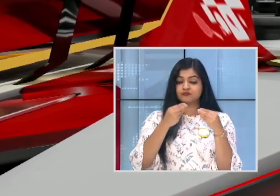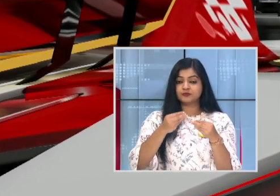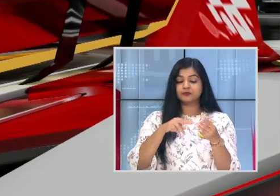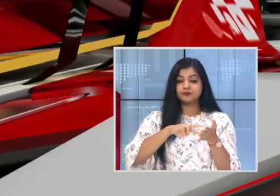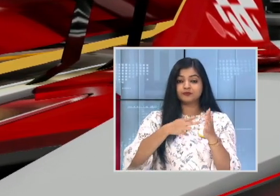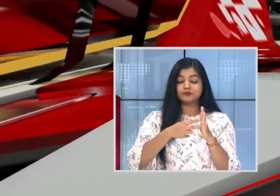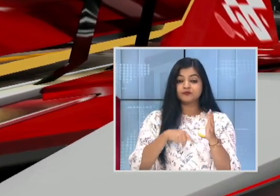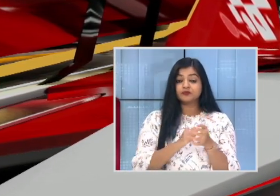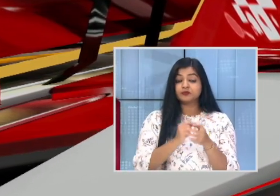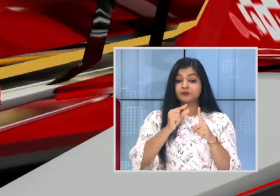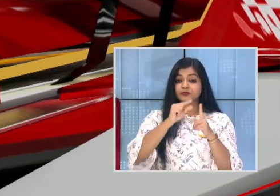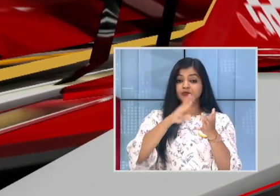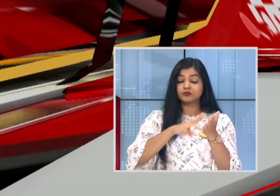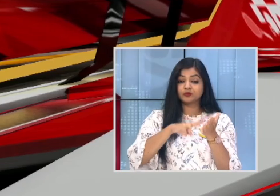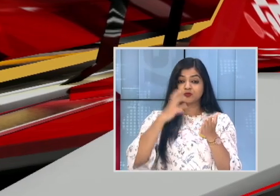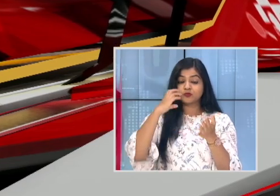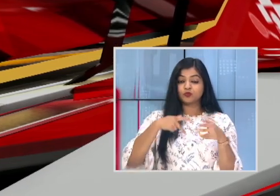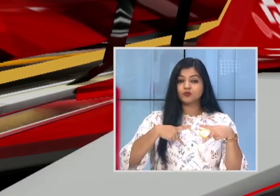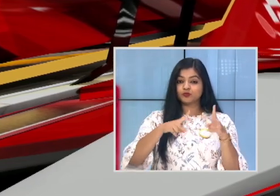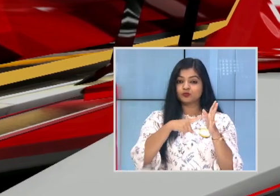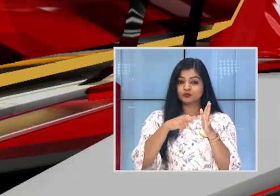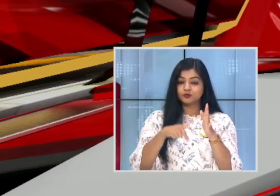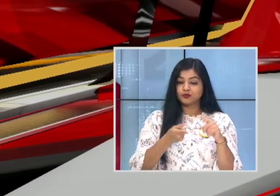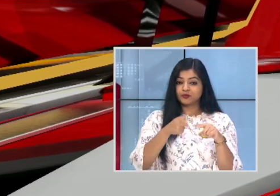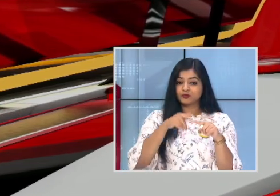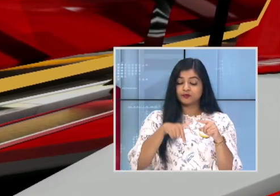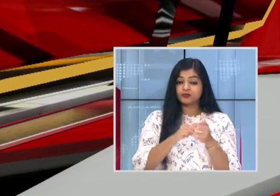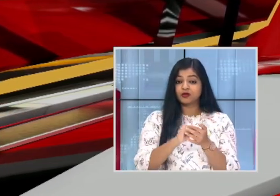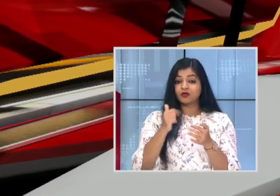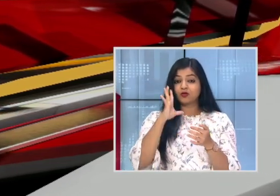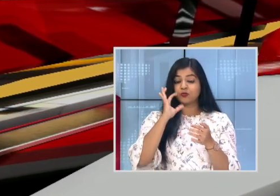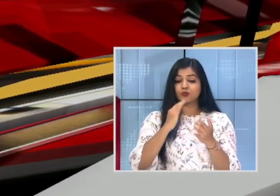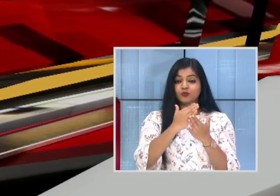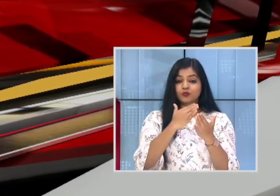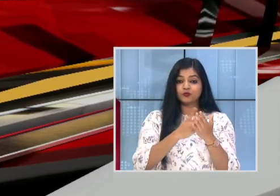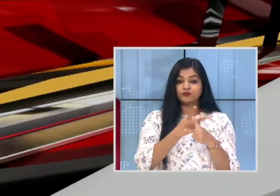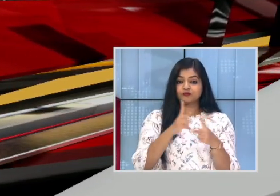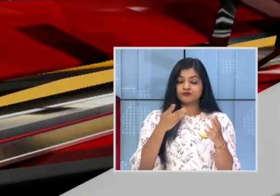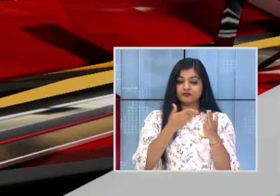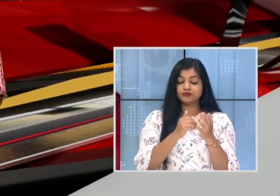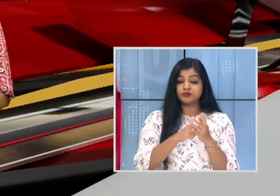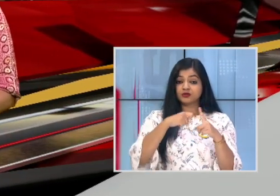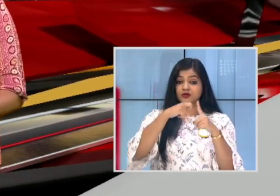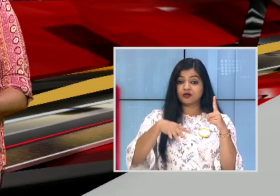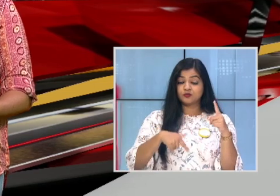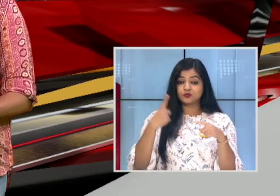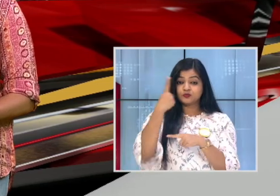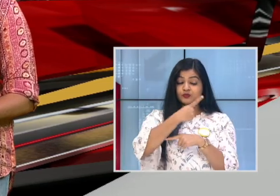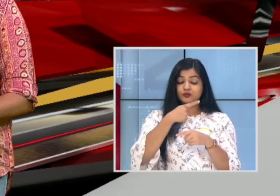സംബന്ധിച്ചിടത്തോളം പ്രധാനമന്ത്രിയുടെ ഈ റോഡ് ഷോ ഉൾപ്പെടെയുള്ള മറ്റ് പ്രധാനപ്പെട്ട പരിപാടികളെല്ലാം തന്നെ. അതുകൊണ്ട് തന്നെ കേരളം ഇന്ന്